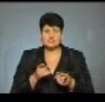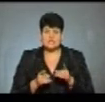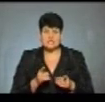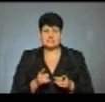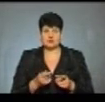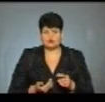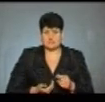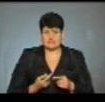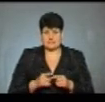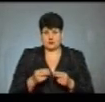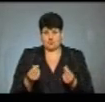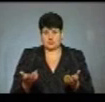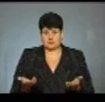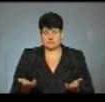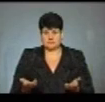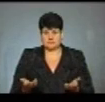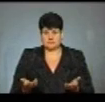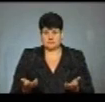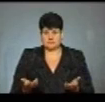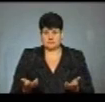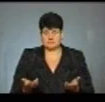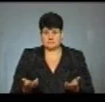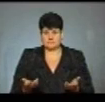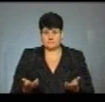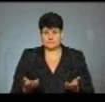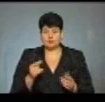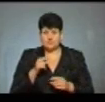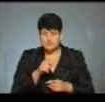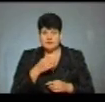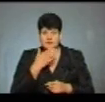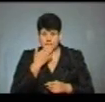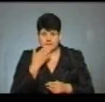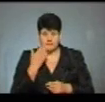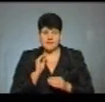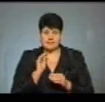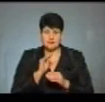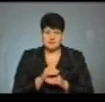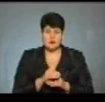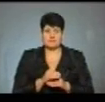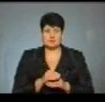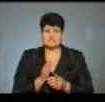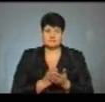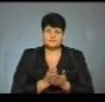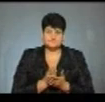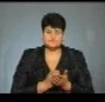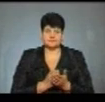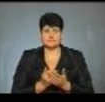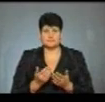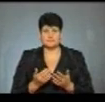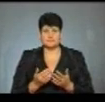вижити на такі гроші. Тому що вони не мають там надбавки за вислугу, так,